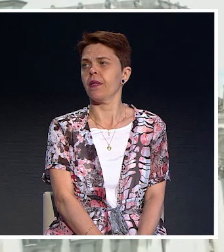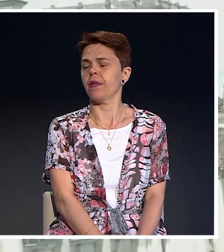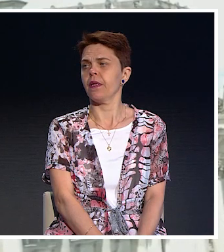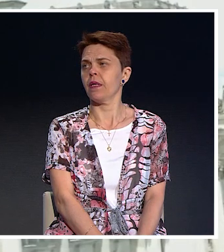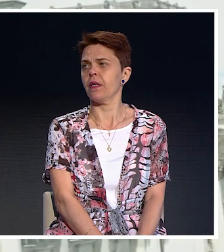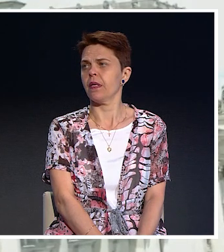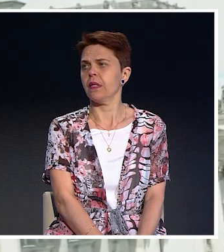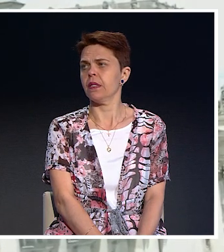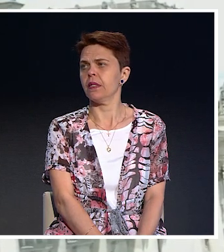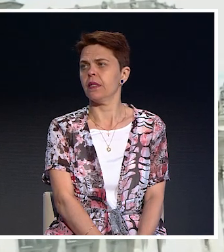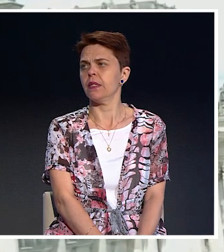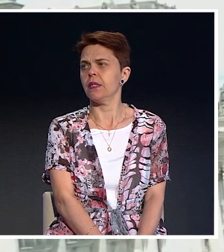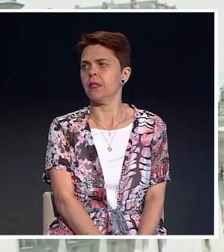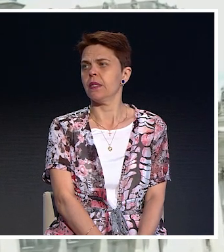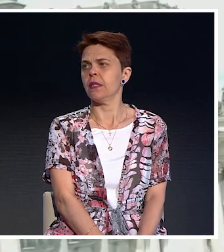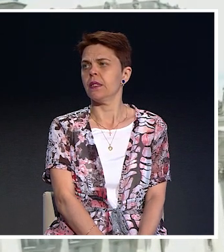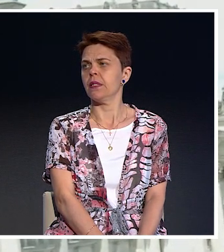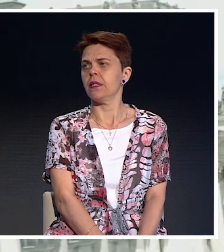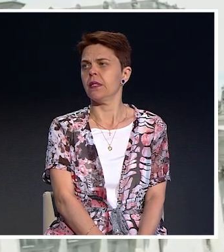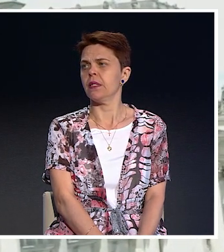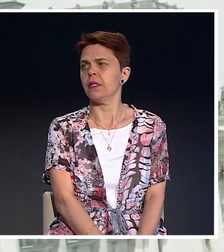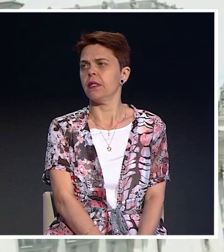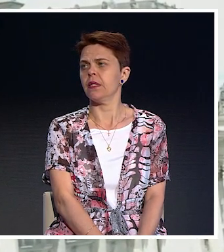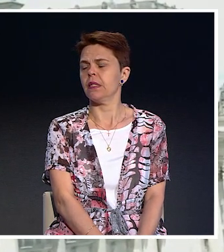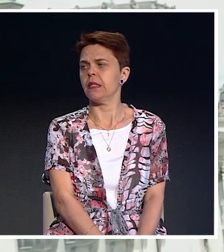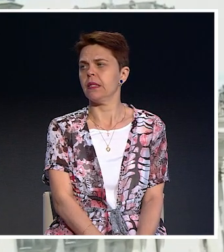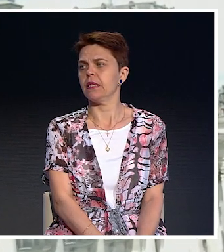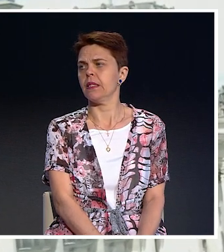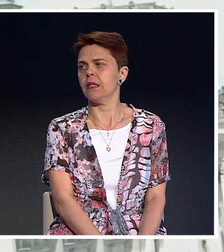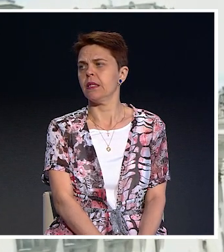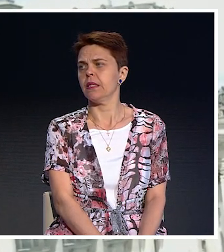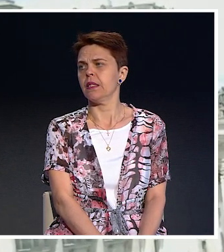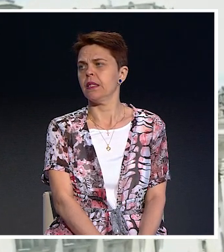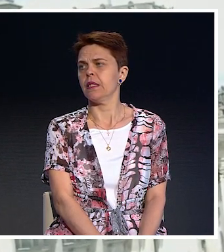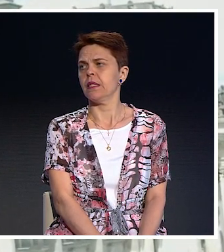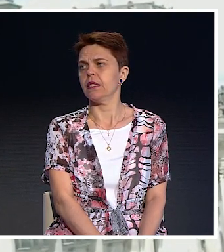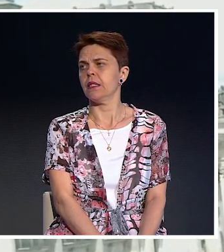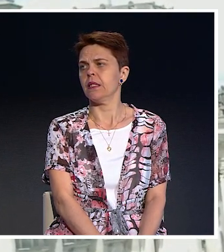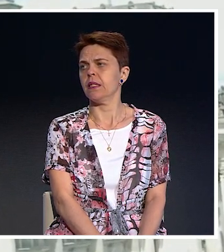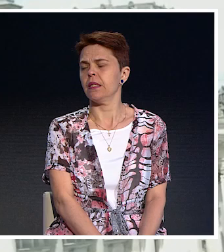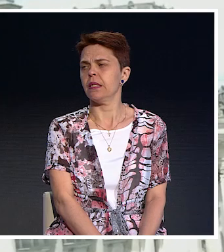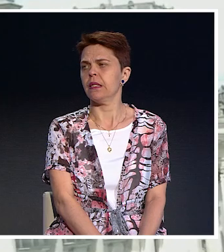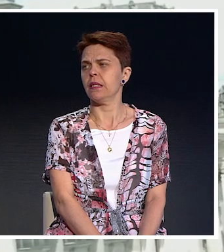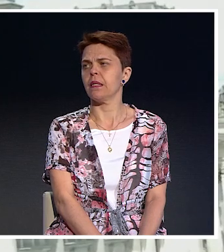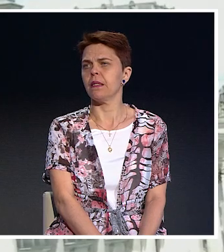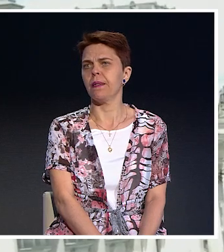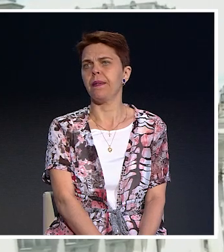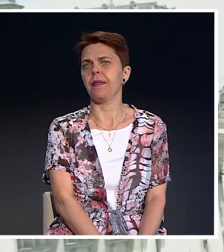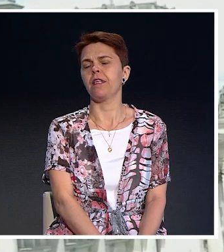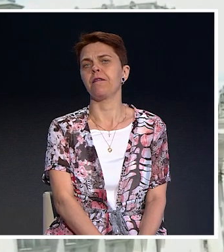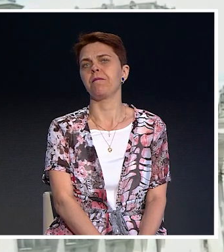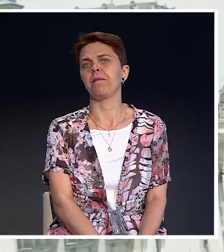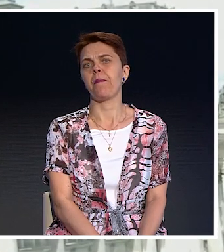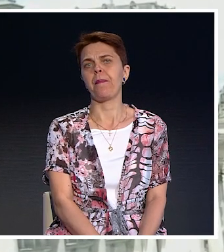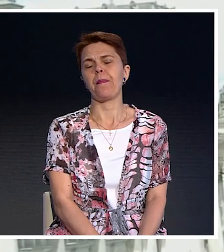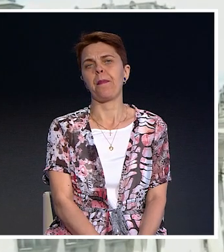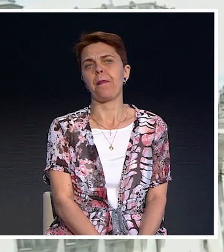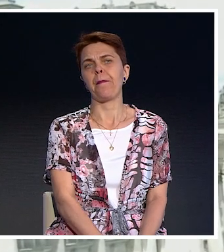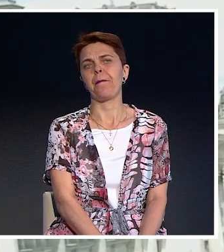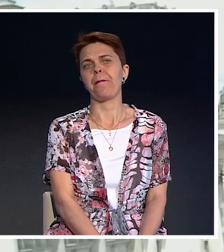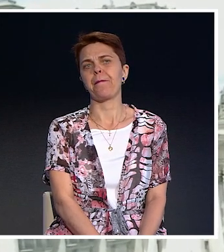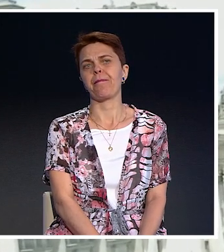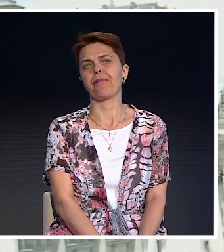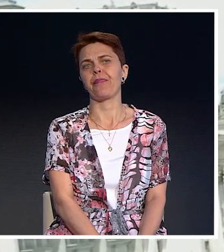Я дуже рада можливості сказати мотиваційне слово усім українським жінкам в Україні. Чому саме жінкам і чому саме в